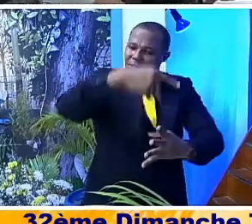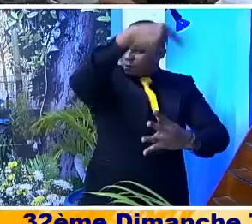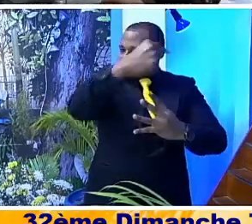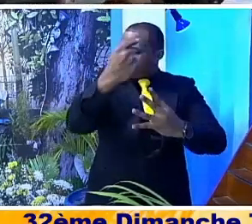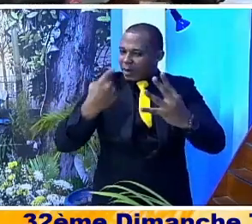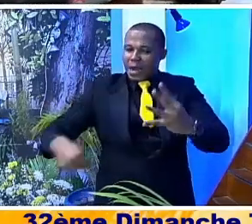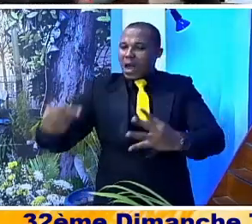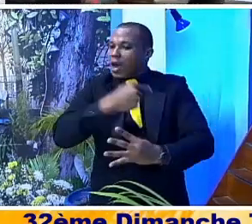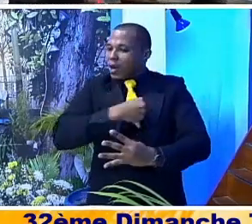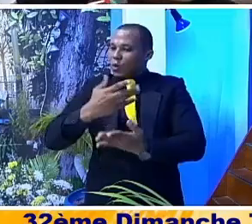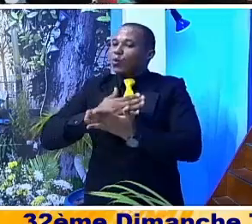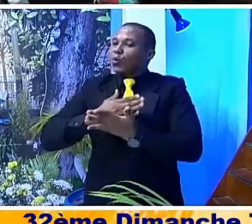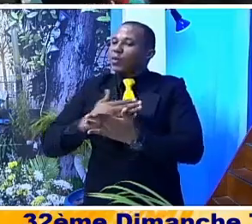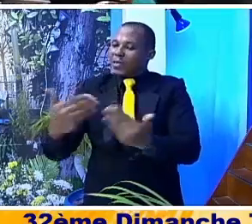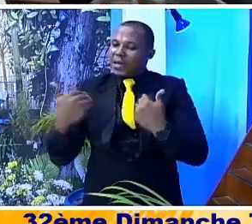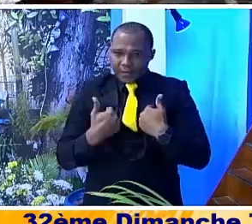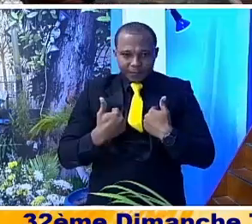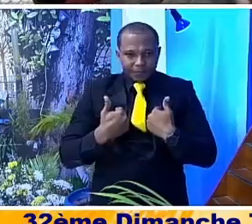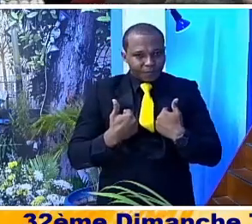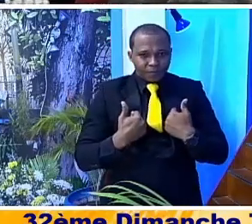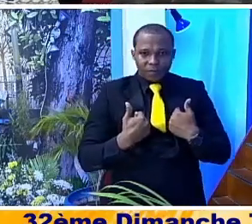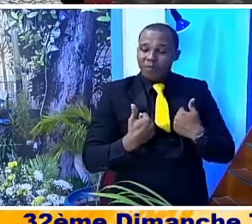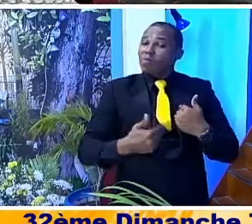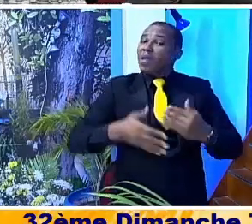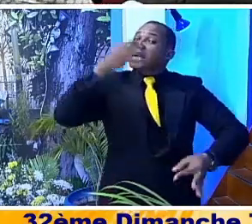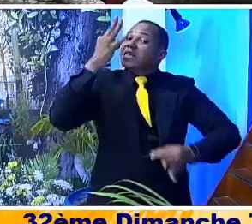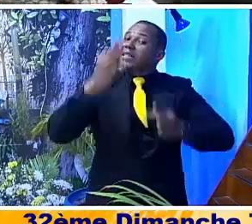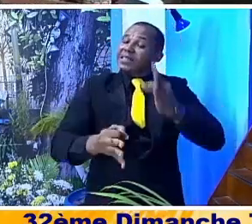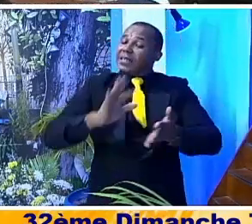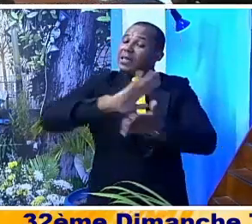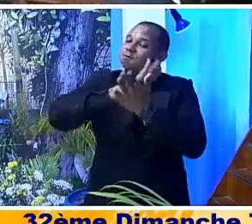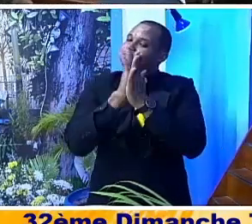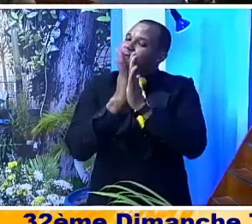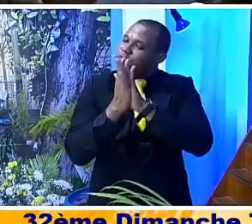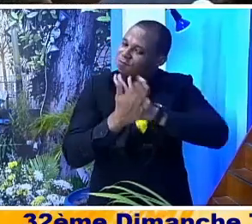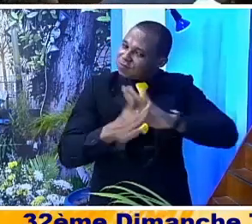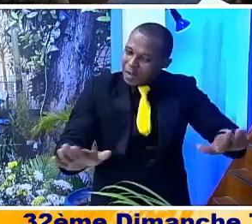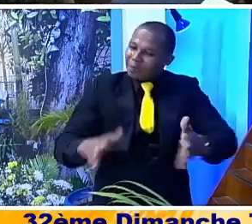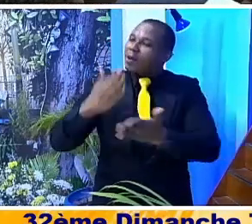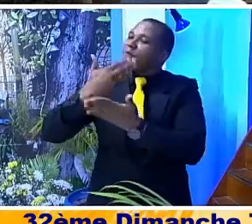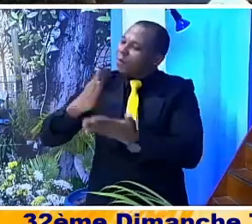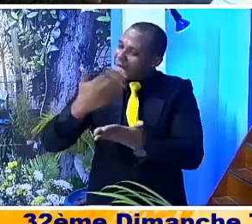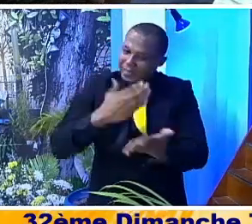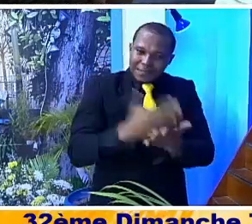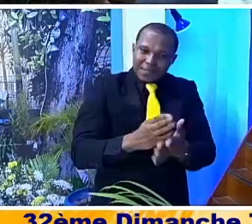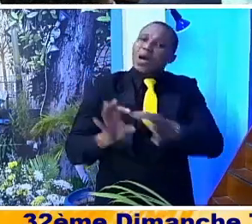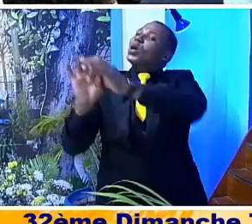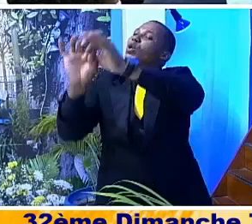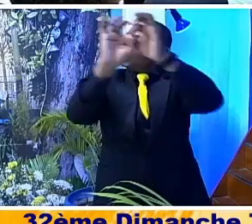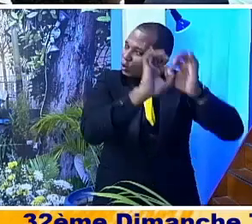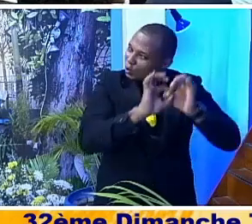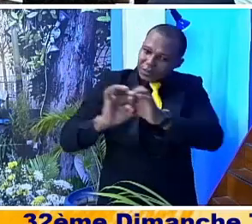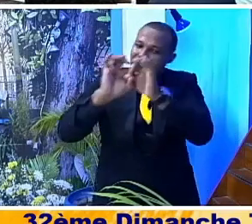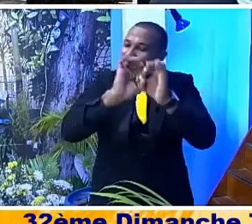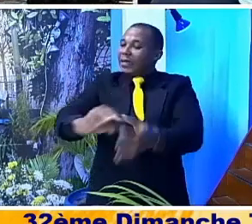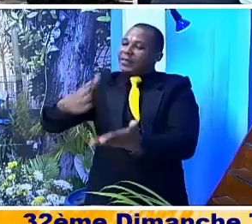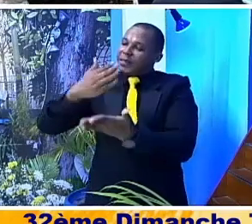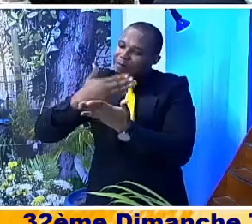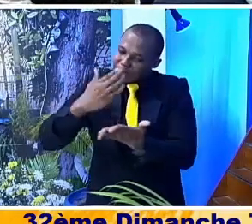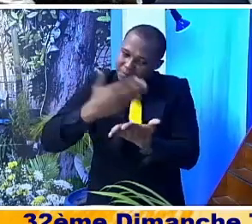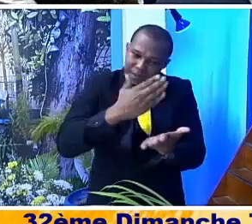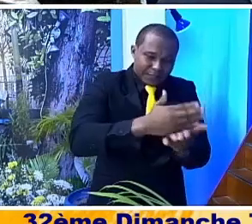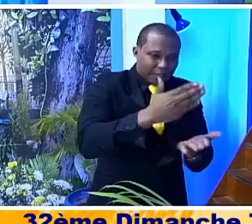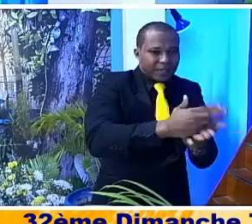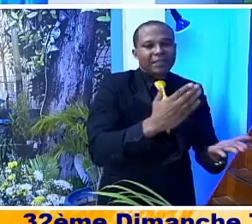Si c'est la paix, nous capable de partager l'autre monde fait. C'est solidarité qu'on va partager fait par rien ça va dire si nous mon